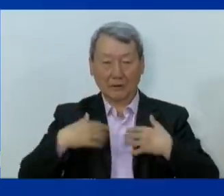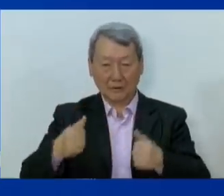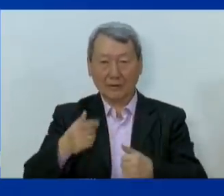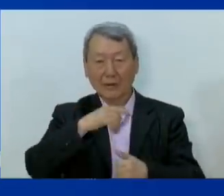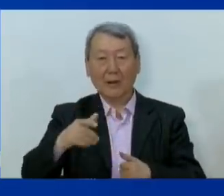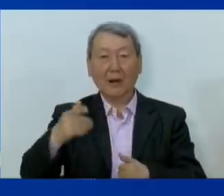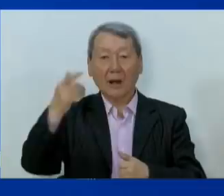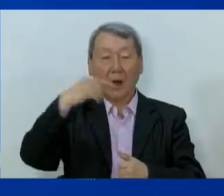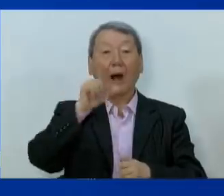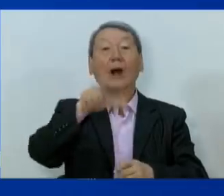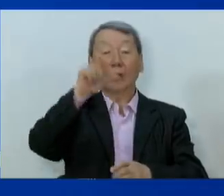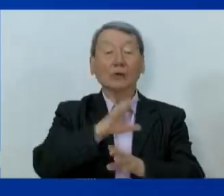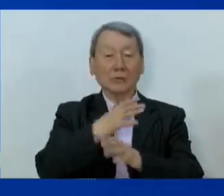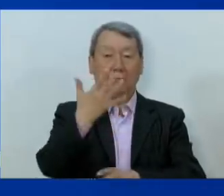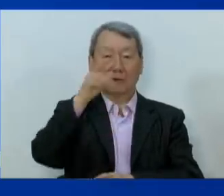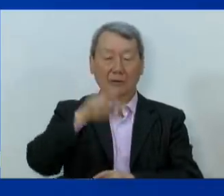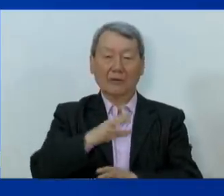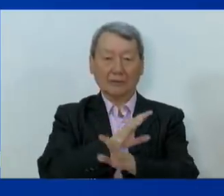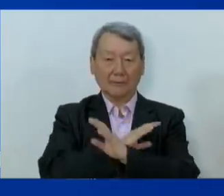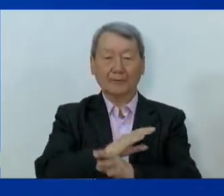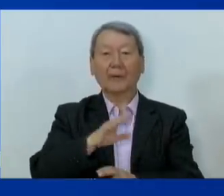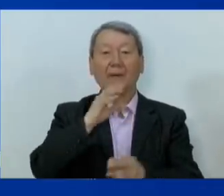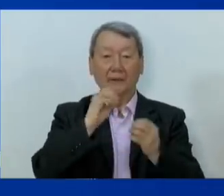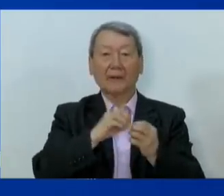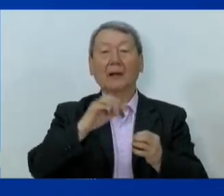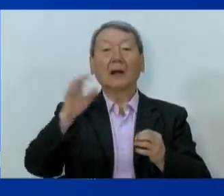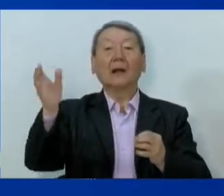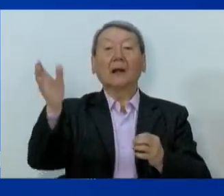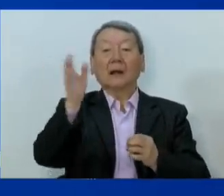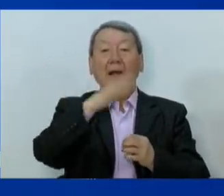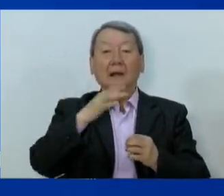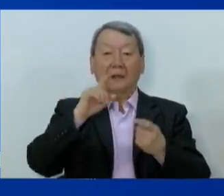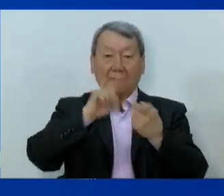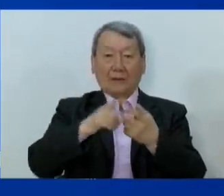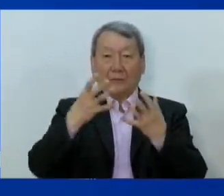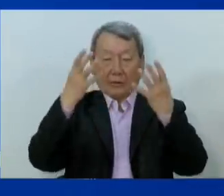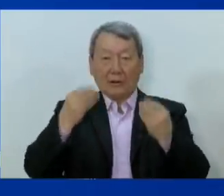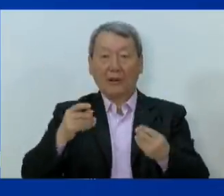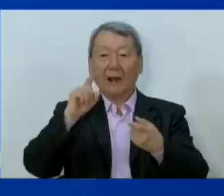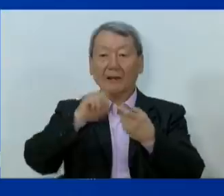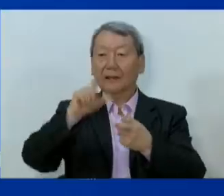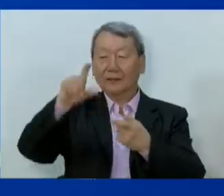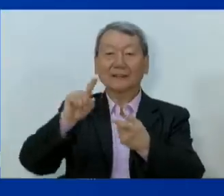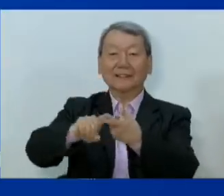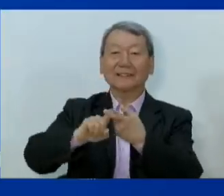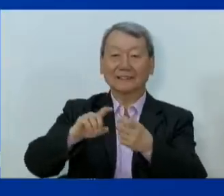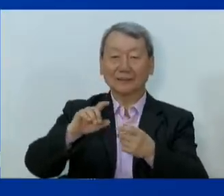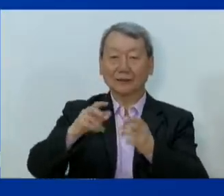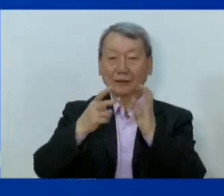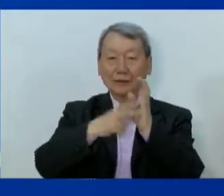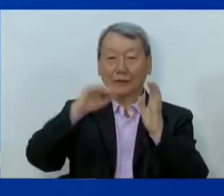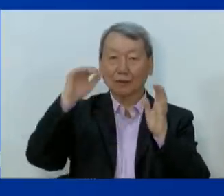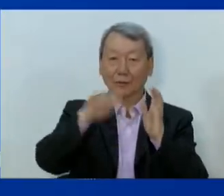өл қалғандары 5 болып тұрғадады. Бүгін күгінде және қындай байланышта олып, контакта олғандарын саны